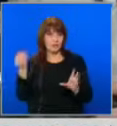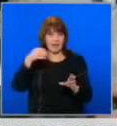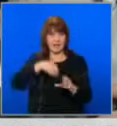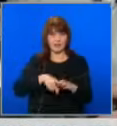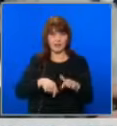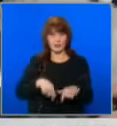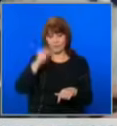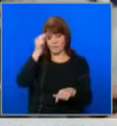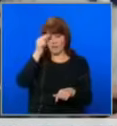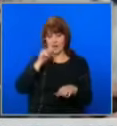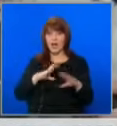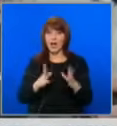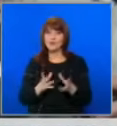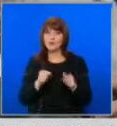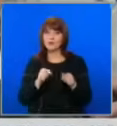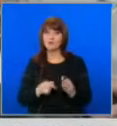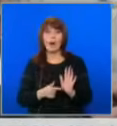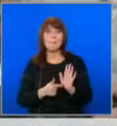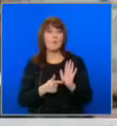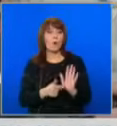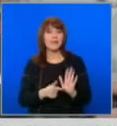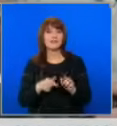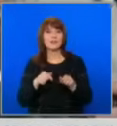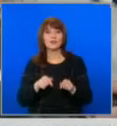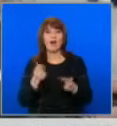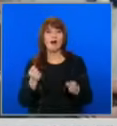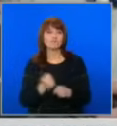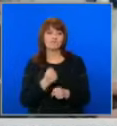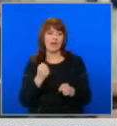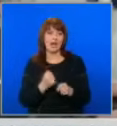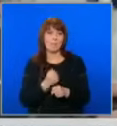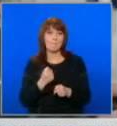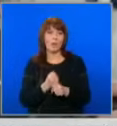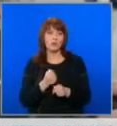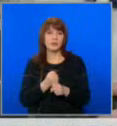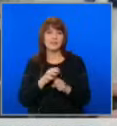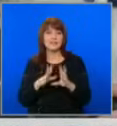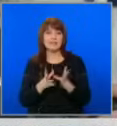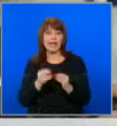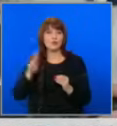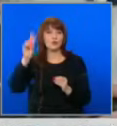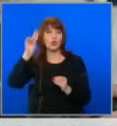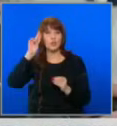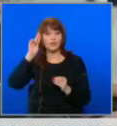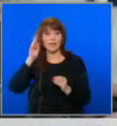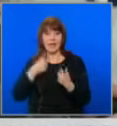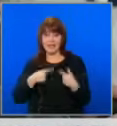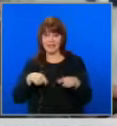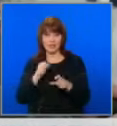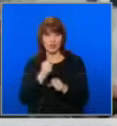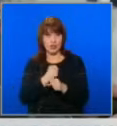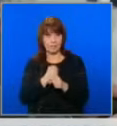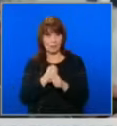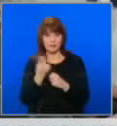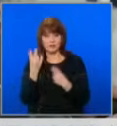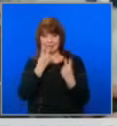страната всичко това показва че тази схема е работила с покровителството на службите и ние ще работим това нещо